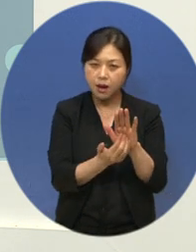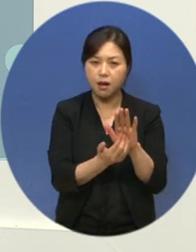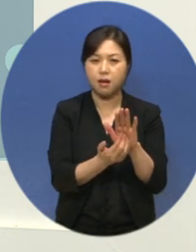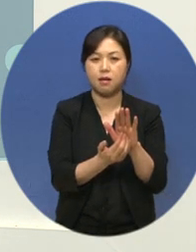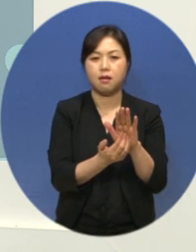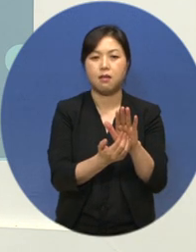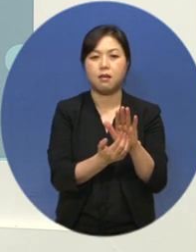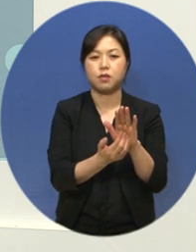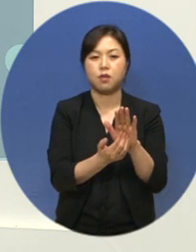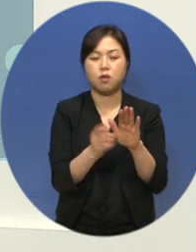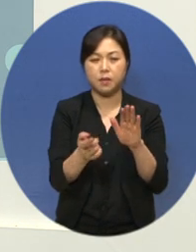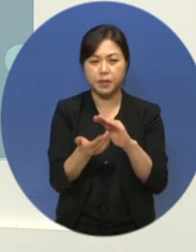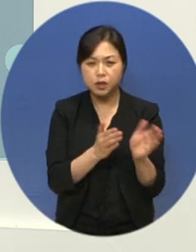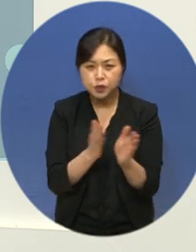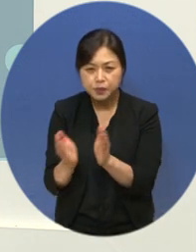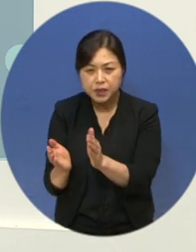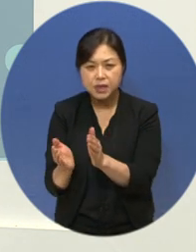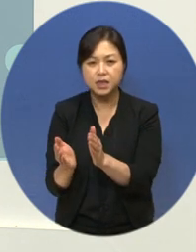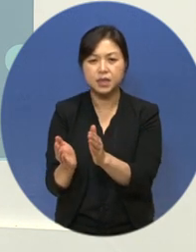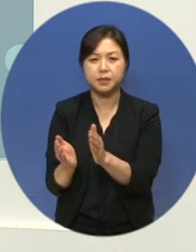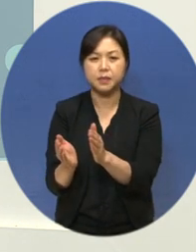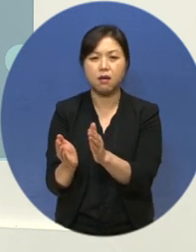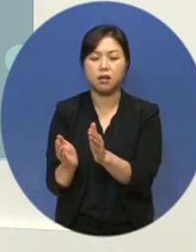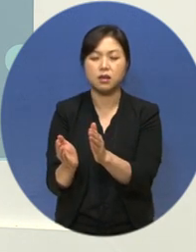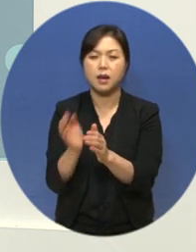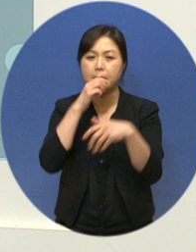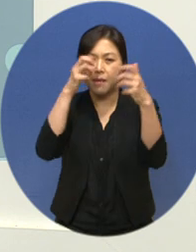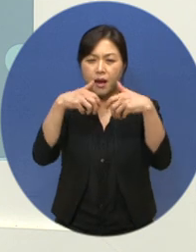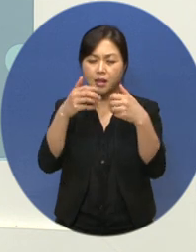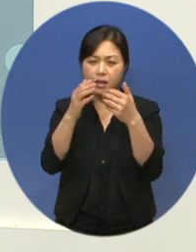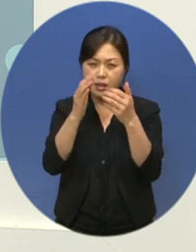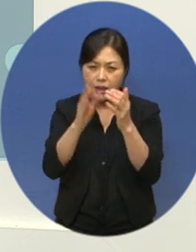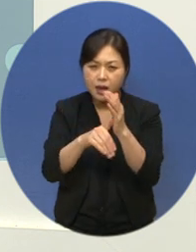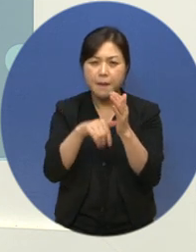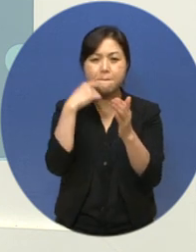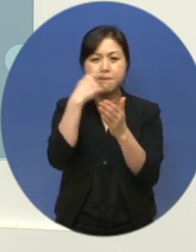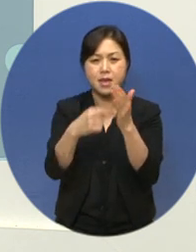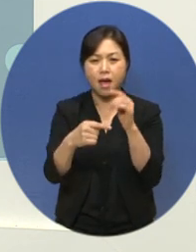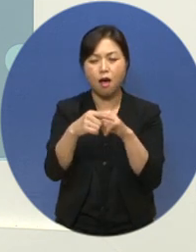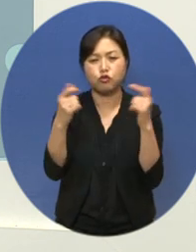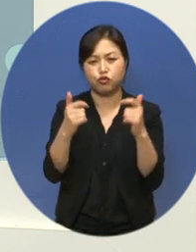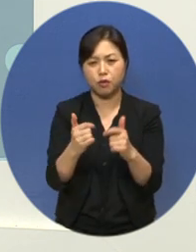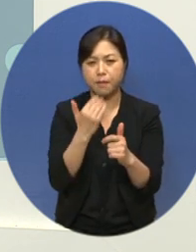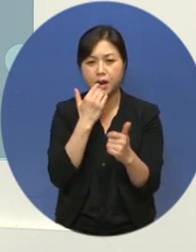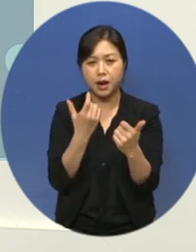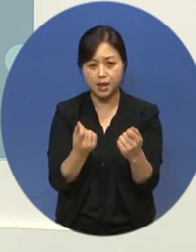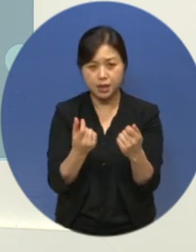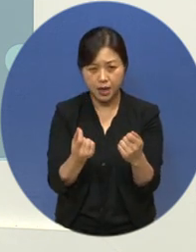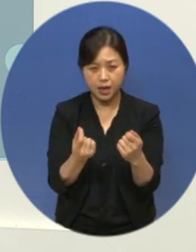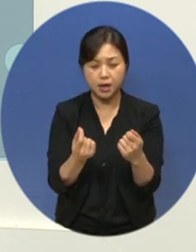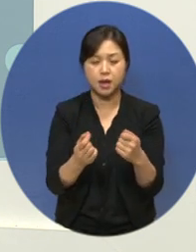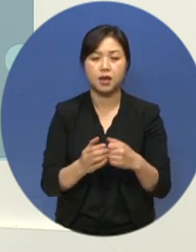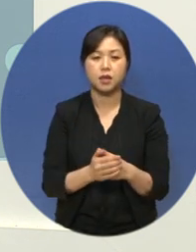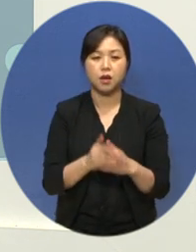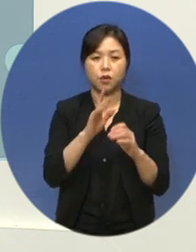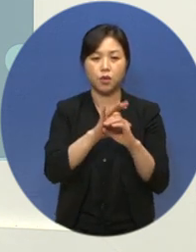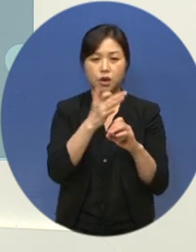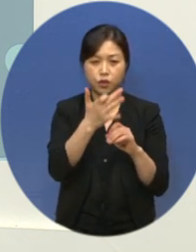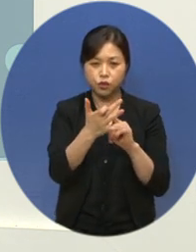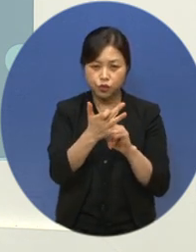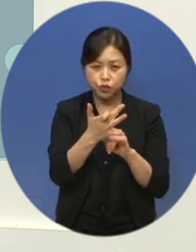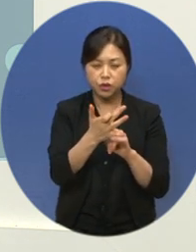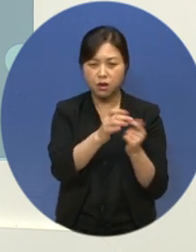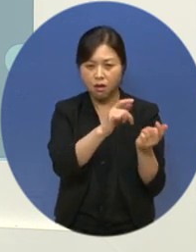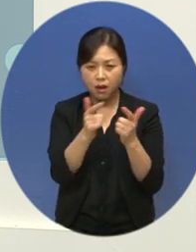거기에 대비도 했더라면 은 이런 장마에 큰 죄를 줄일 거 아니냐 또 코로나 에 대한